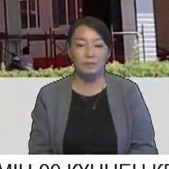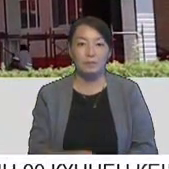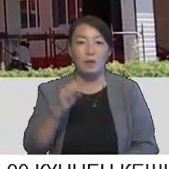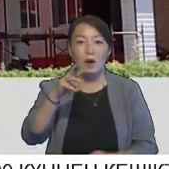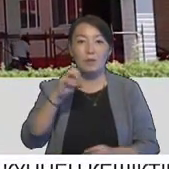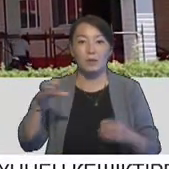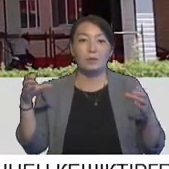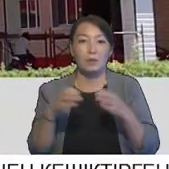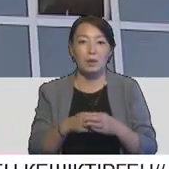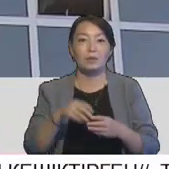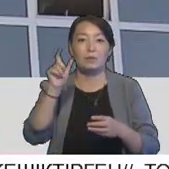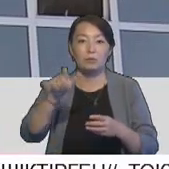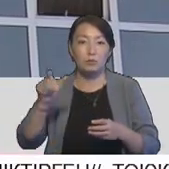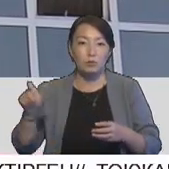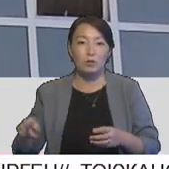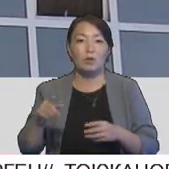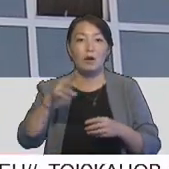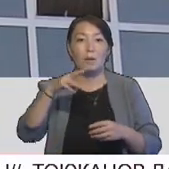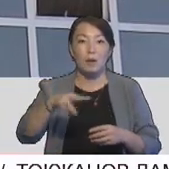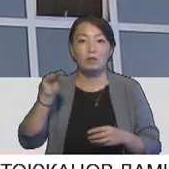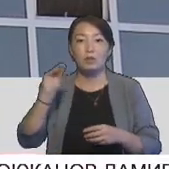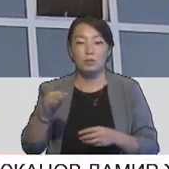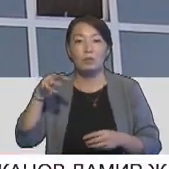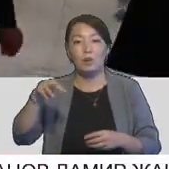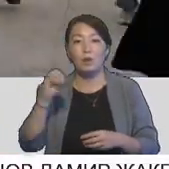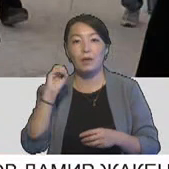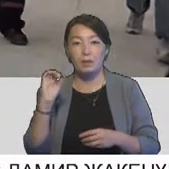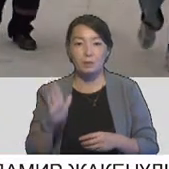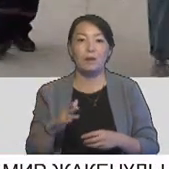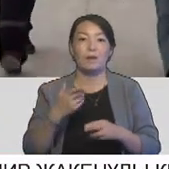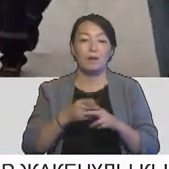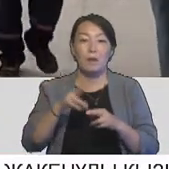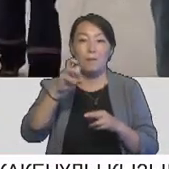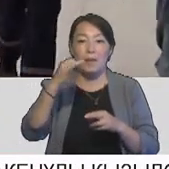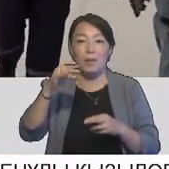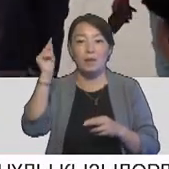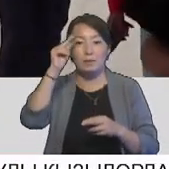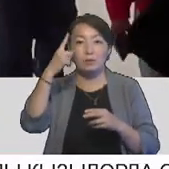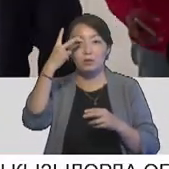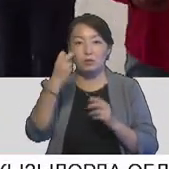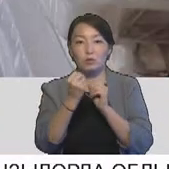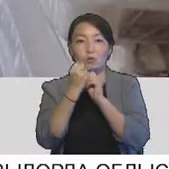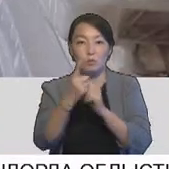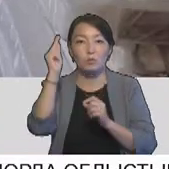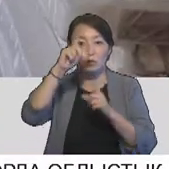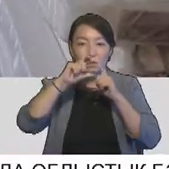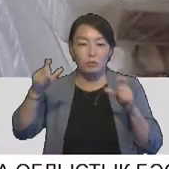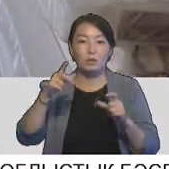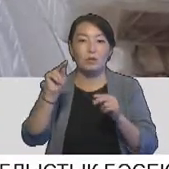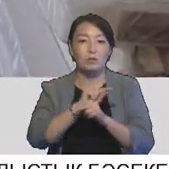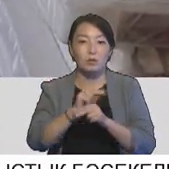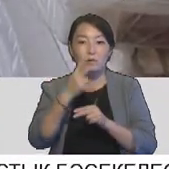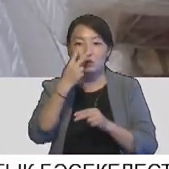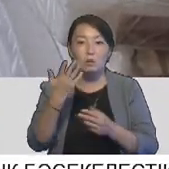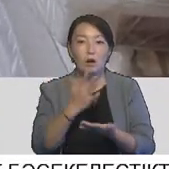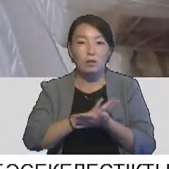Аманат партиясы фракциясының мүшелері Мархабат Жайымбетов пен Мұрат Ергешбаев Мерей мөлтек ауданындағы нөмірі 211-ші орта мектептің